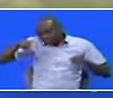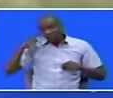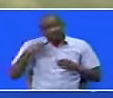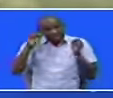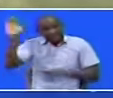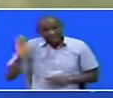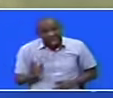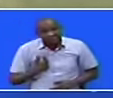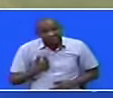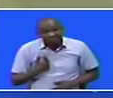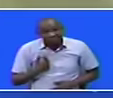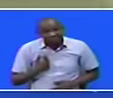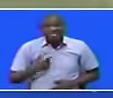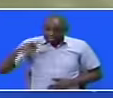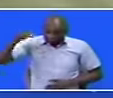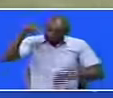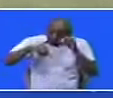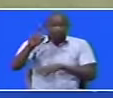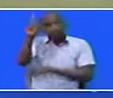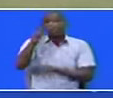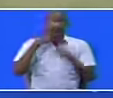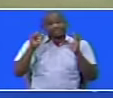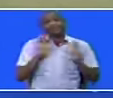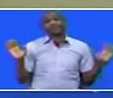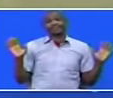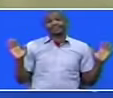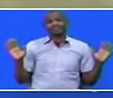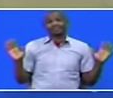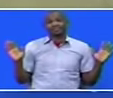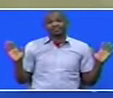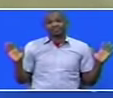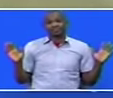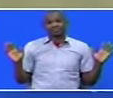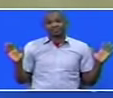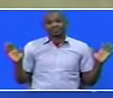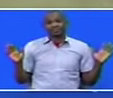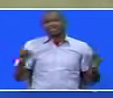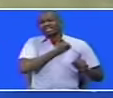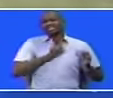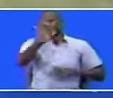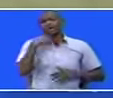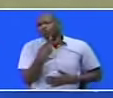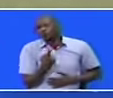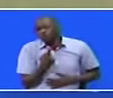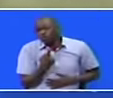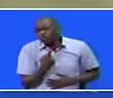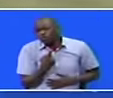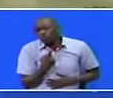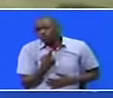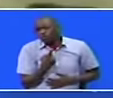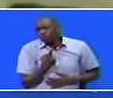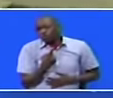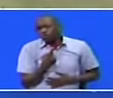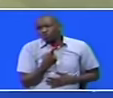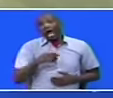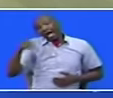gani? Walipochagua moja anatokesea, ama? Senator wenu ni nani? Si